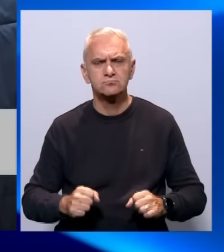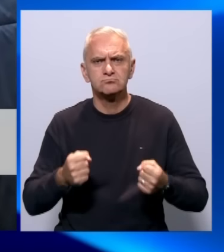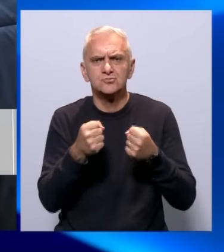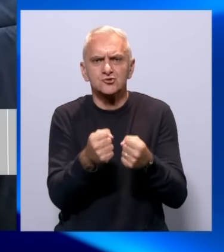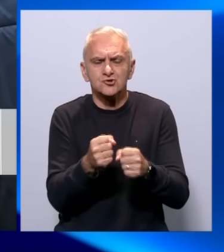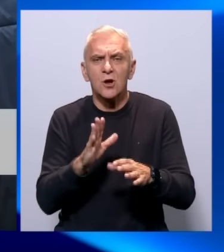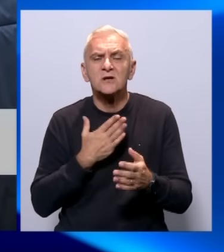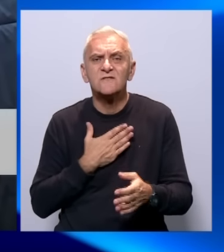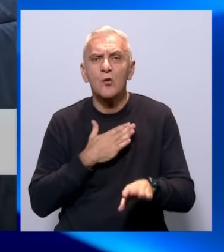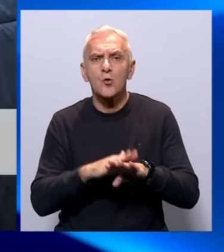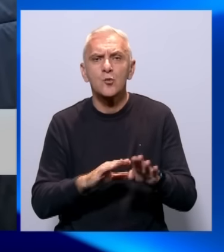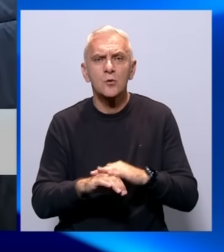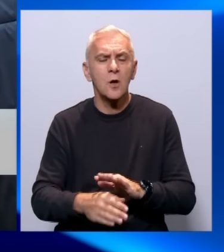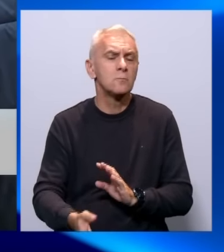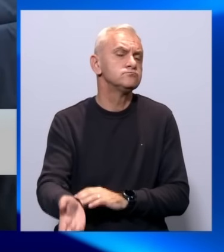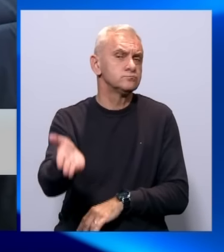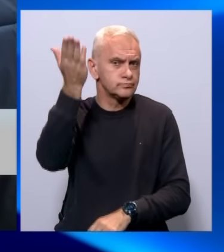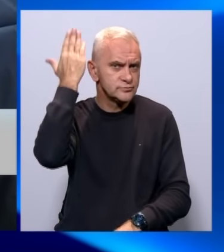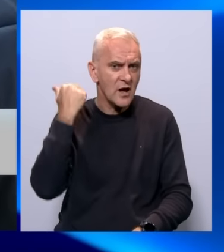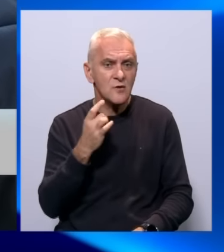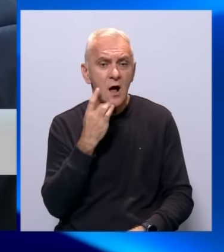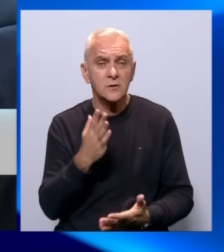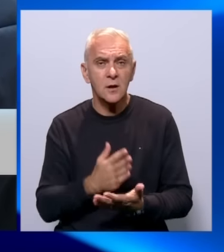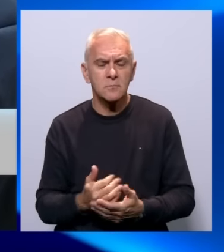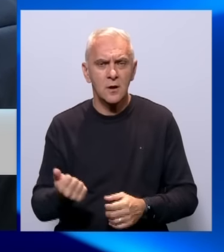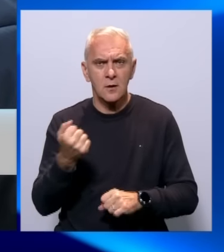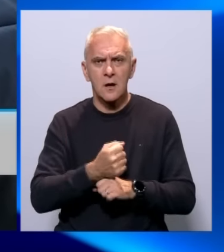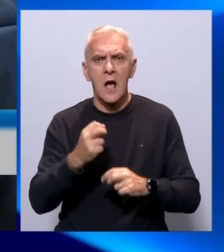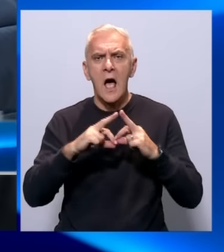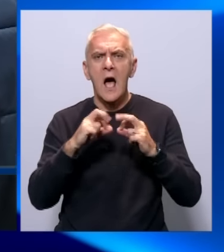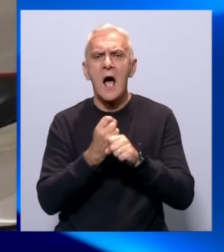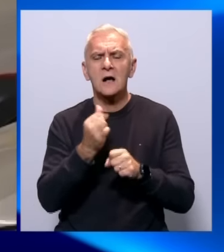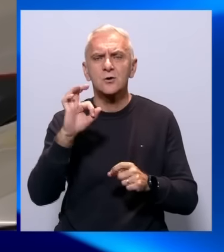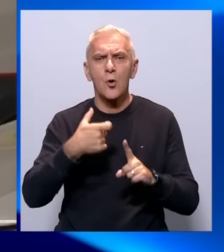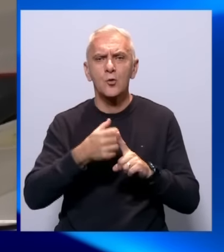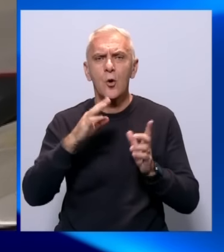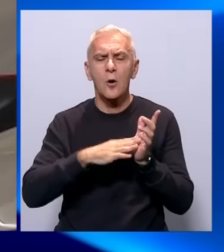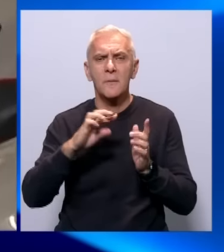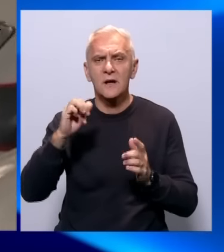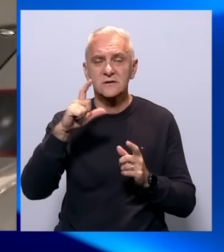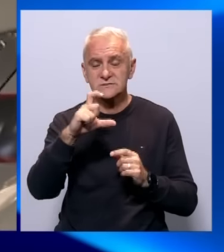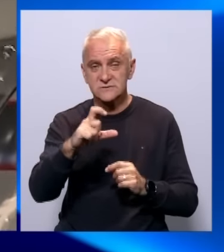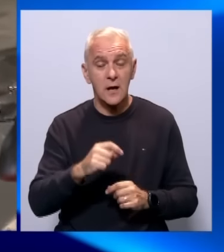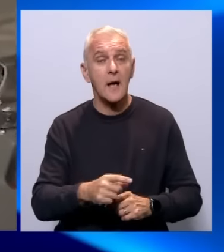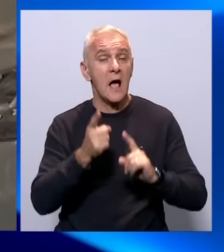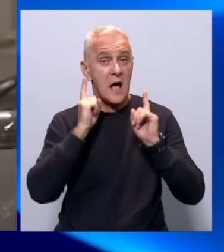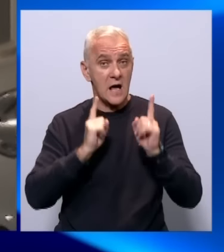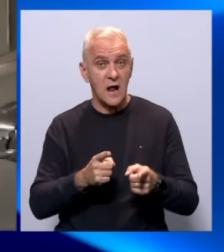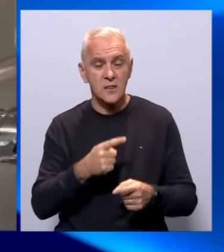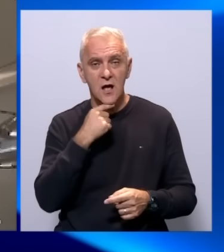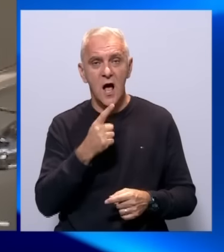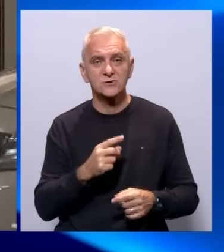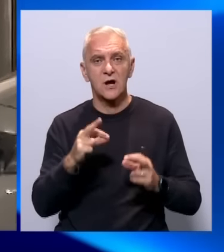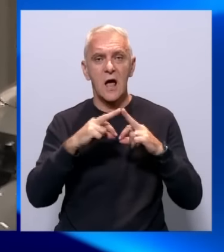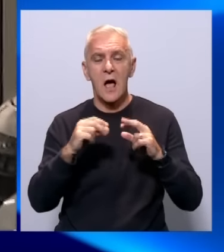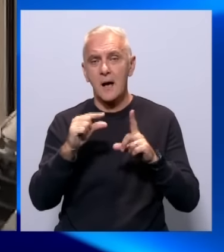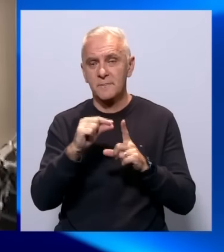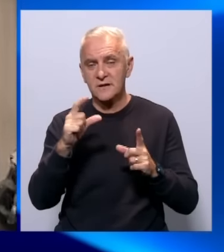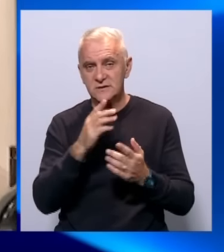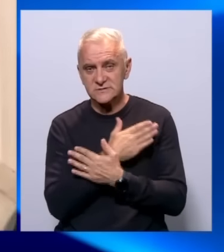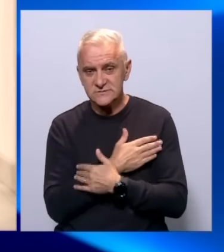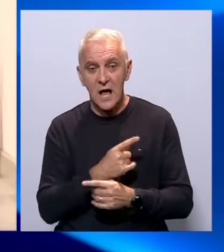svojim rukama još od prošlog stoljeća kada je bio na čelu giganta Agrokomerca. U ratnom periodu proglašava takozvanu APZP, a